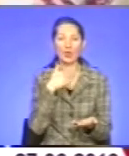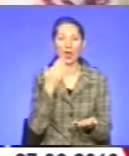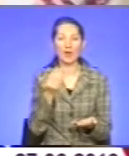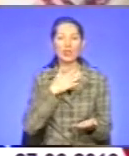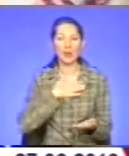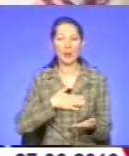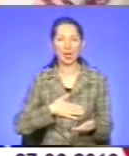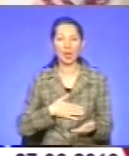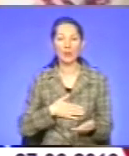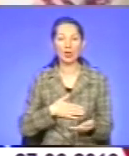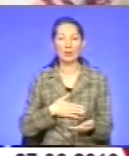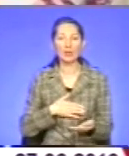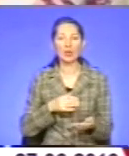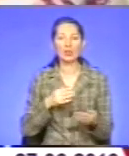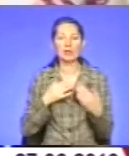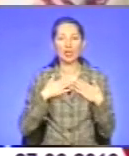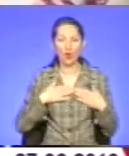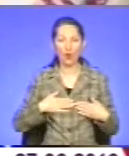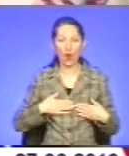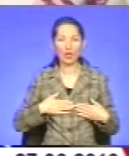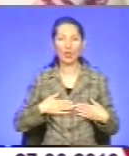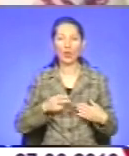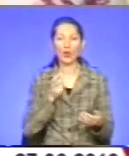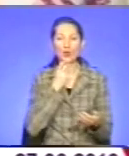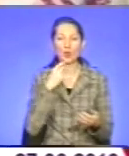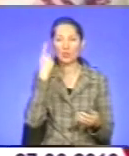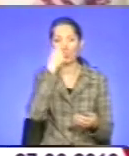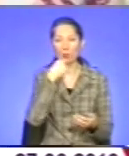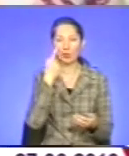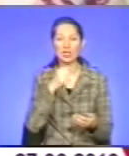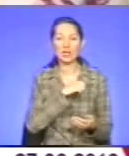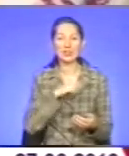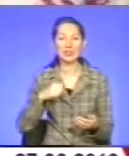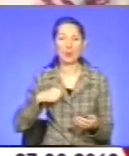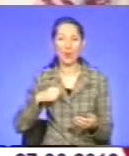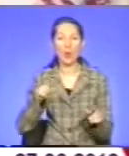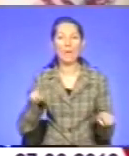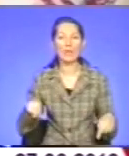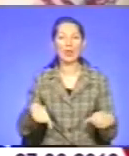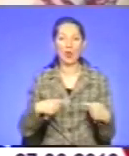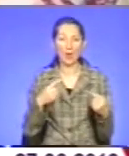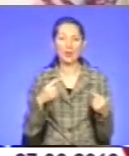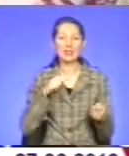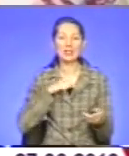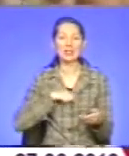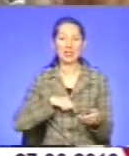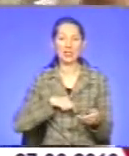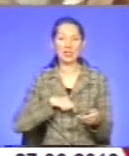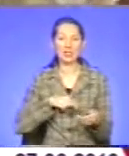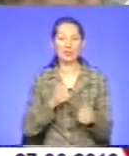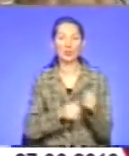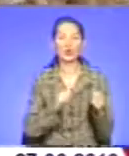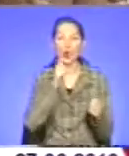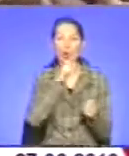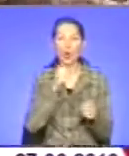ваші приємні і задоволені усміхнені обличчя і самому піднімається настрій. Щороку